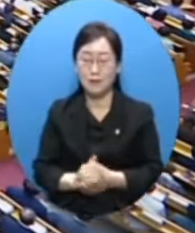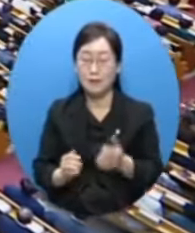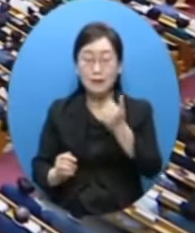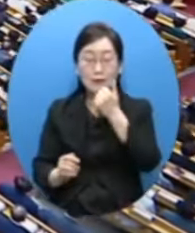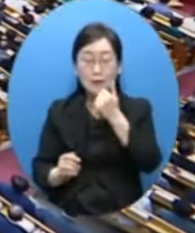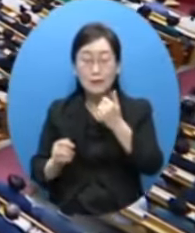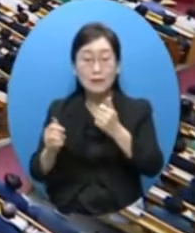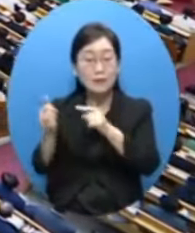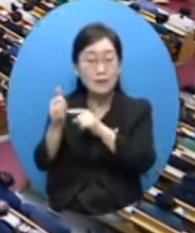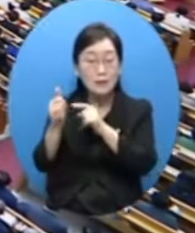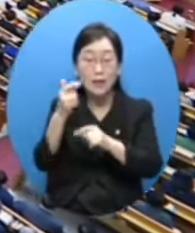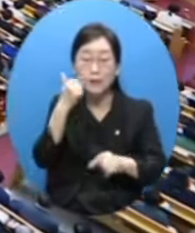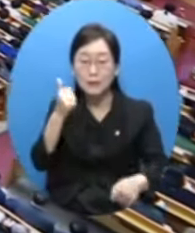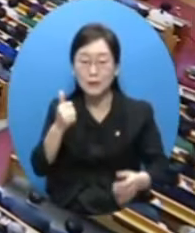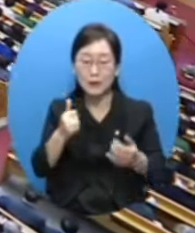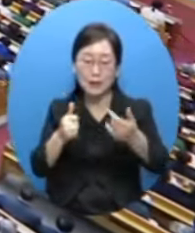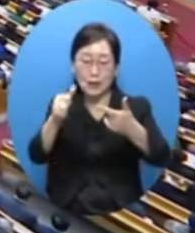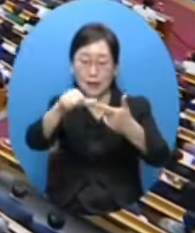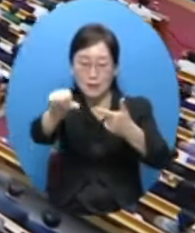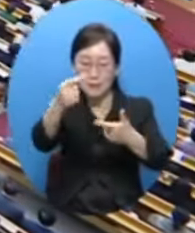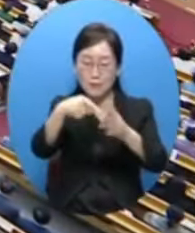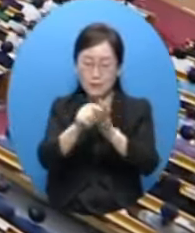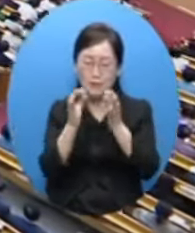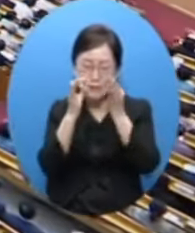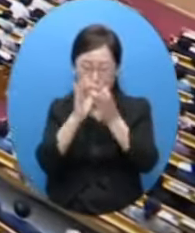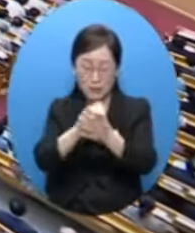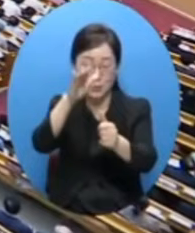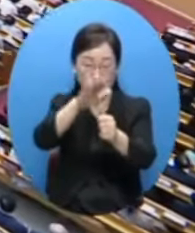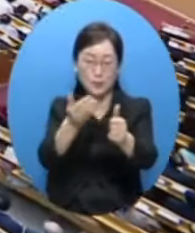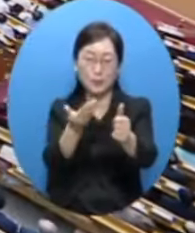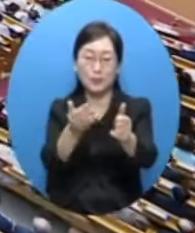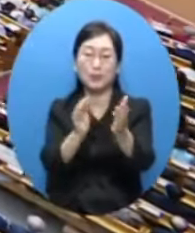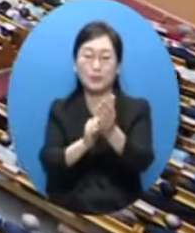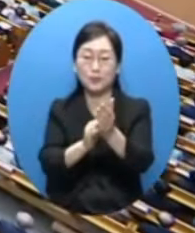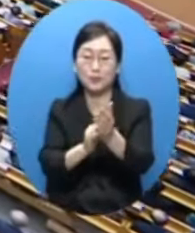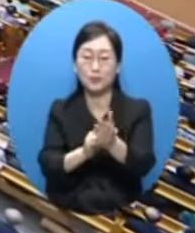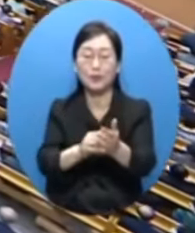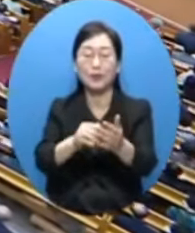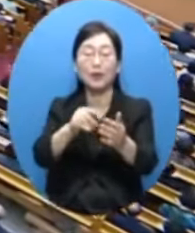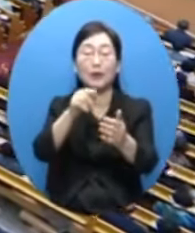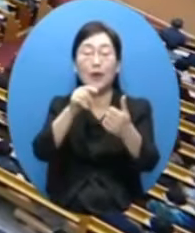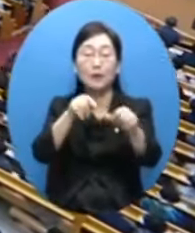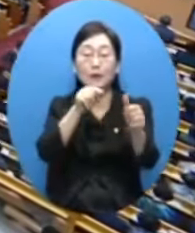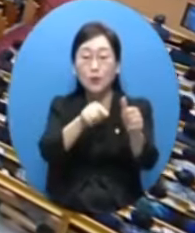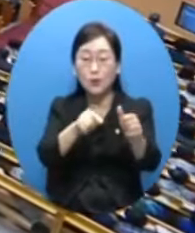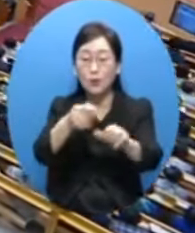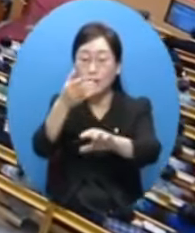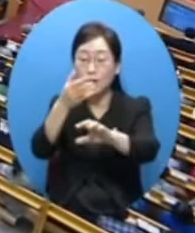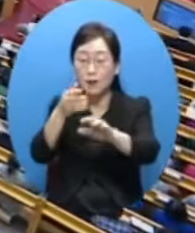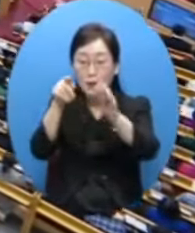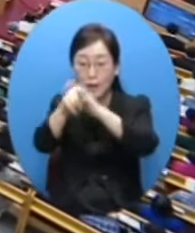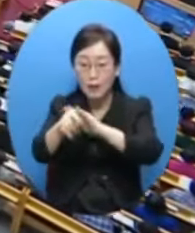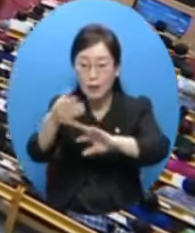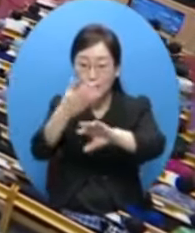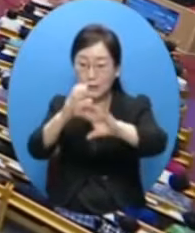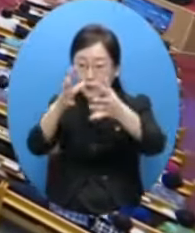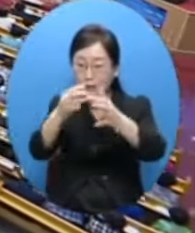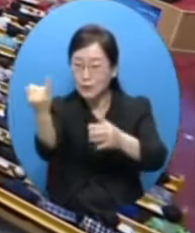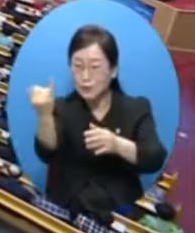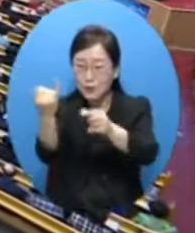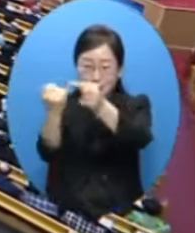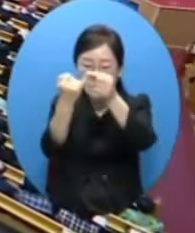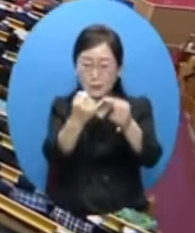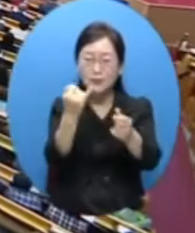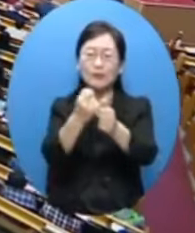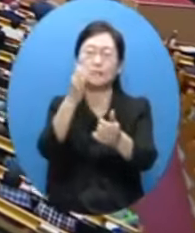위해서 간절히 기도해 주고 난 다음 너 가서 이방 사람들 중에 아내를 취하지 말고